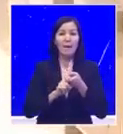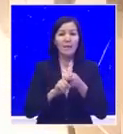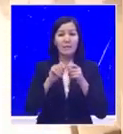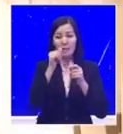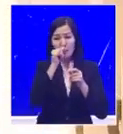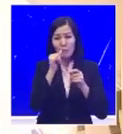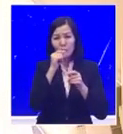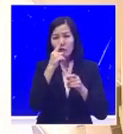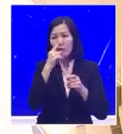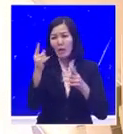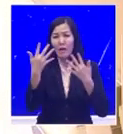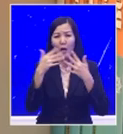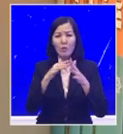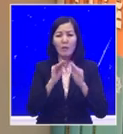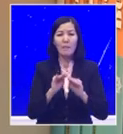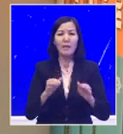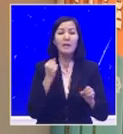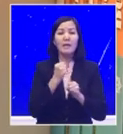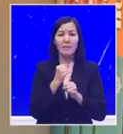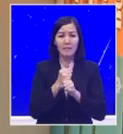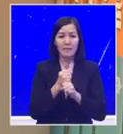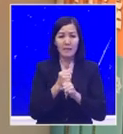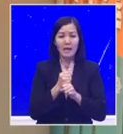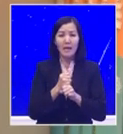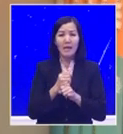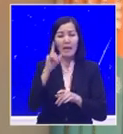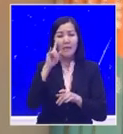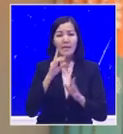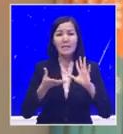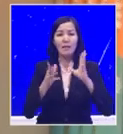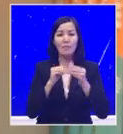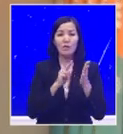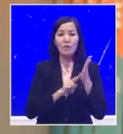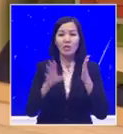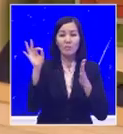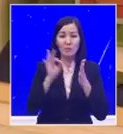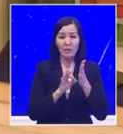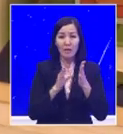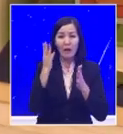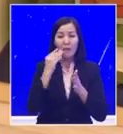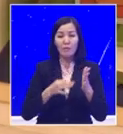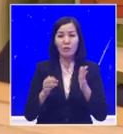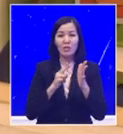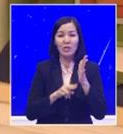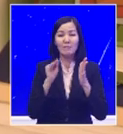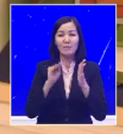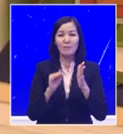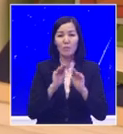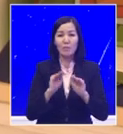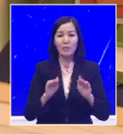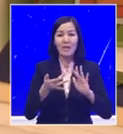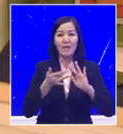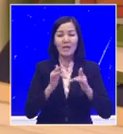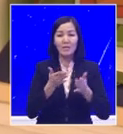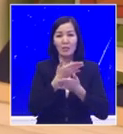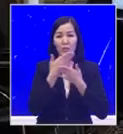жоқ. Шалғай ауылдардағы оқушыларға қайтпек керек. Еліміз бойынша 70% Алматы облысында 70 мыңнан аса оқушы